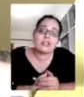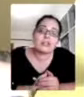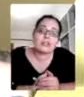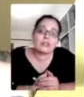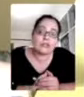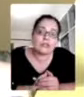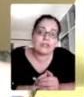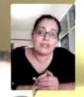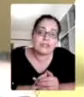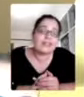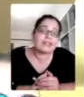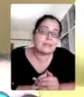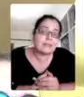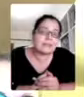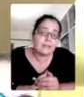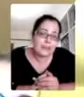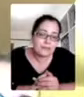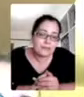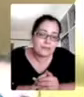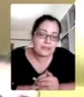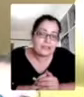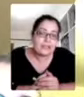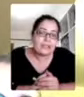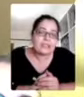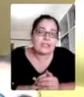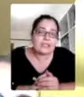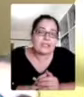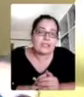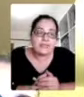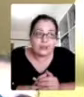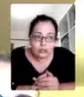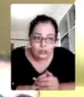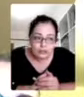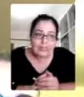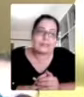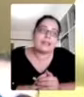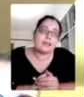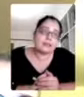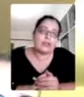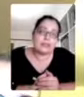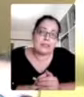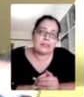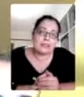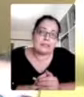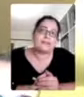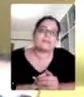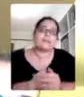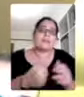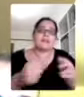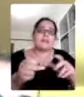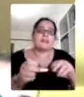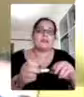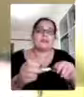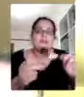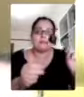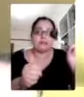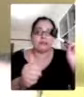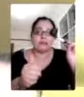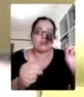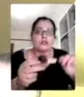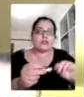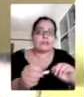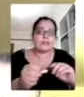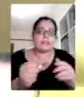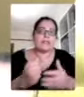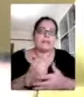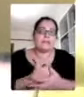Aynı şekilde dolduramazsın. Farklı malzeme. Yani doldurmada hata yapıyor olabilirsin. Bir de şöyle bir Bunu şey